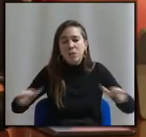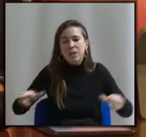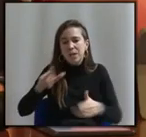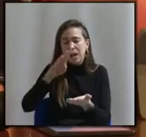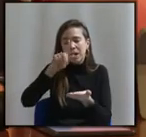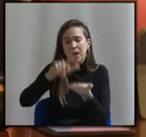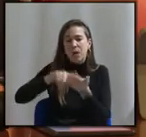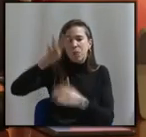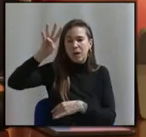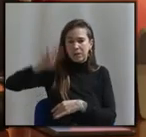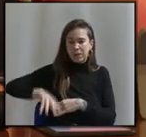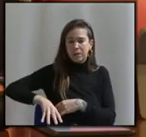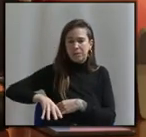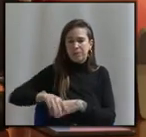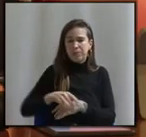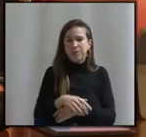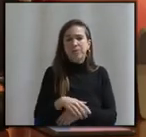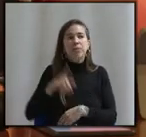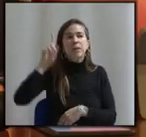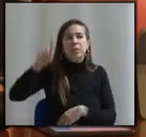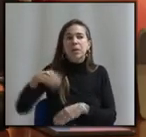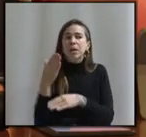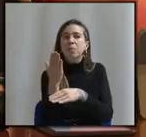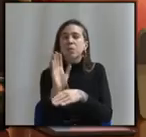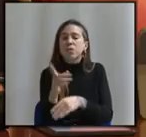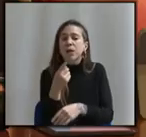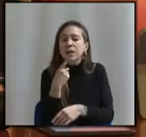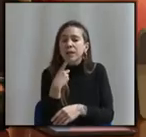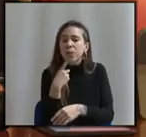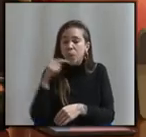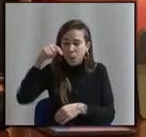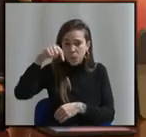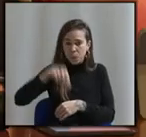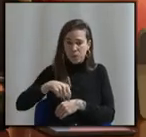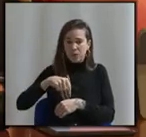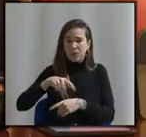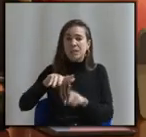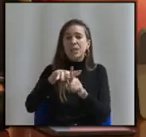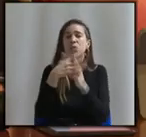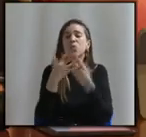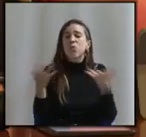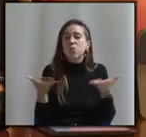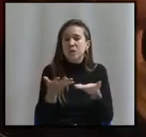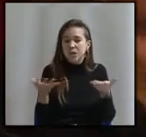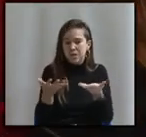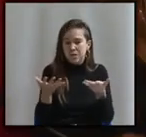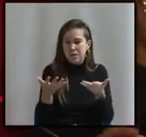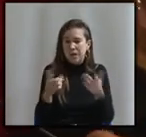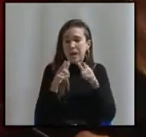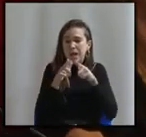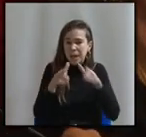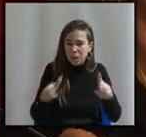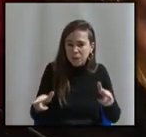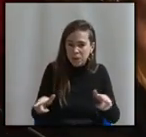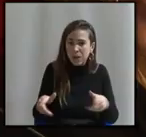catalana. A la moció se'ns diu que la llengua catalana es troba a dia d'avui en situació d'emergència lingüística i possiblement